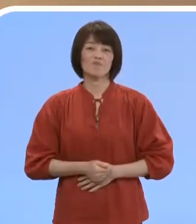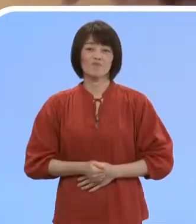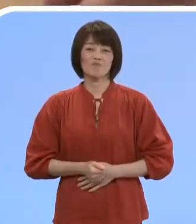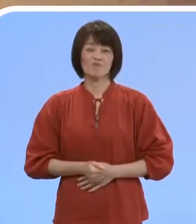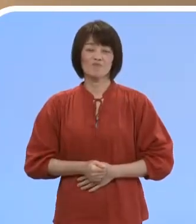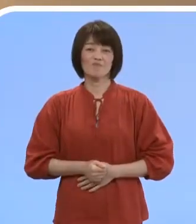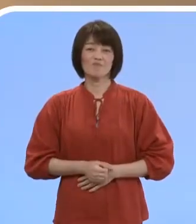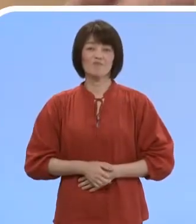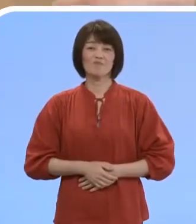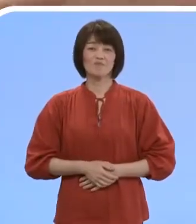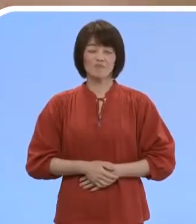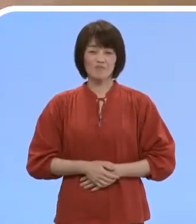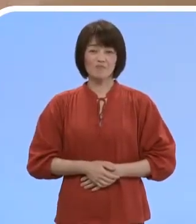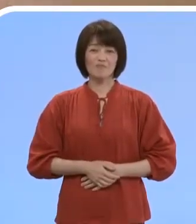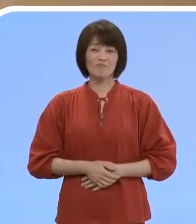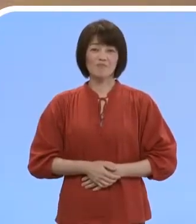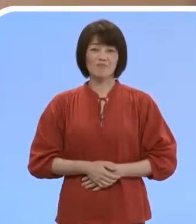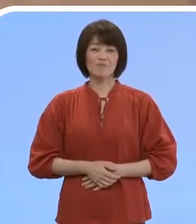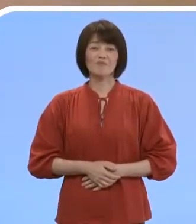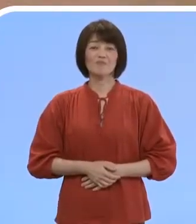か。